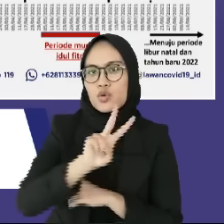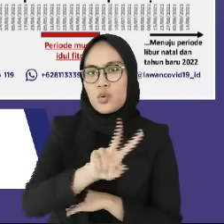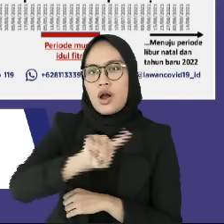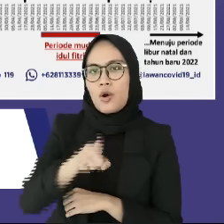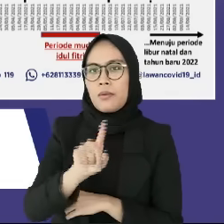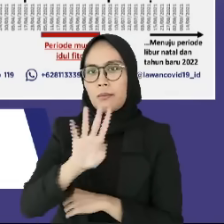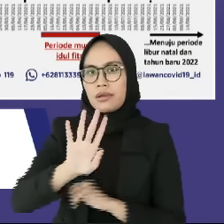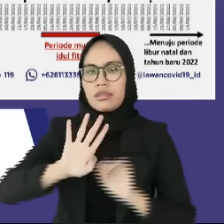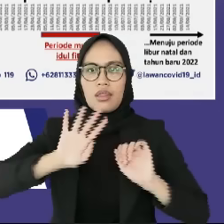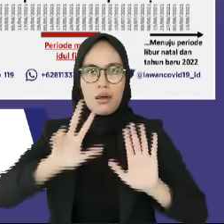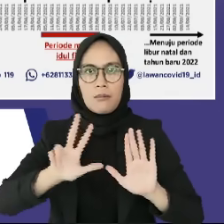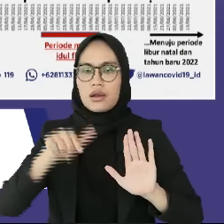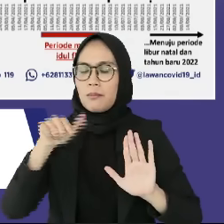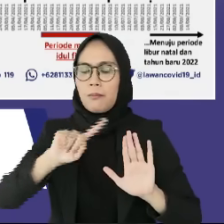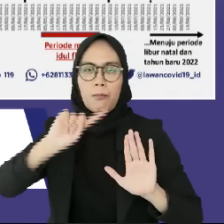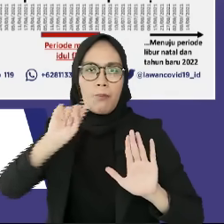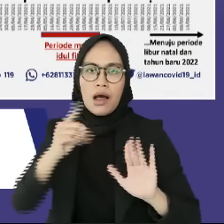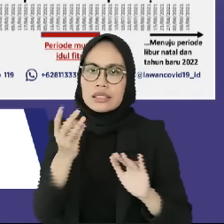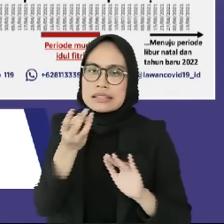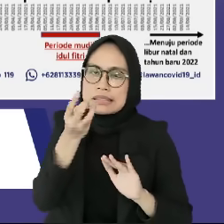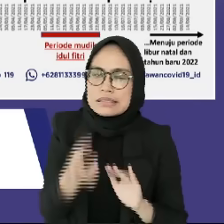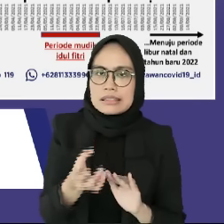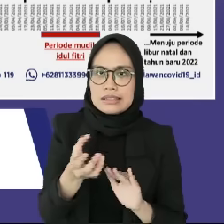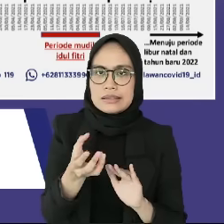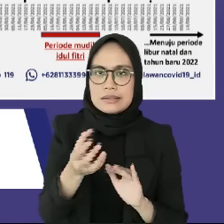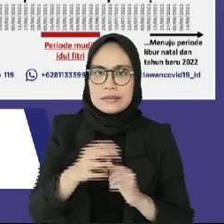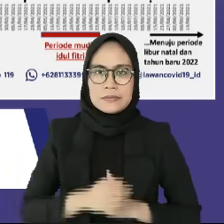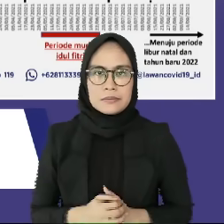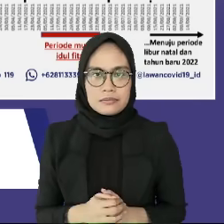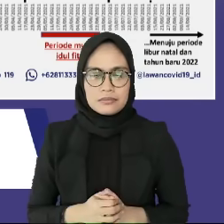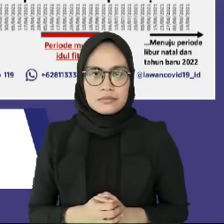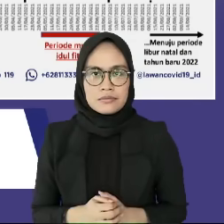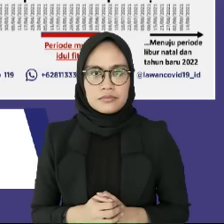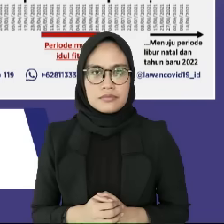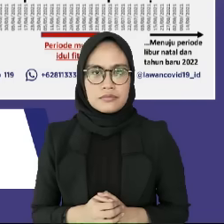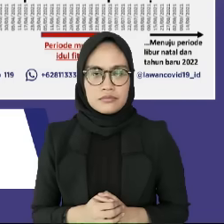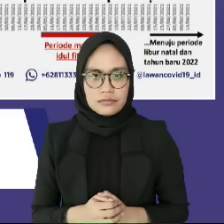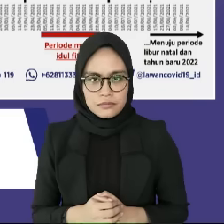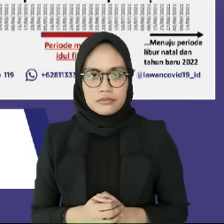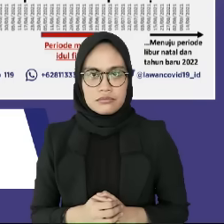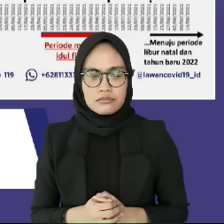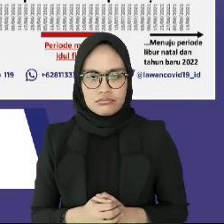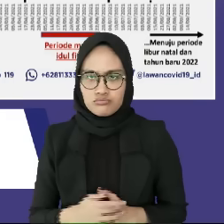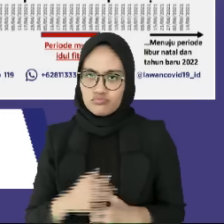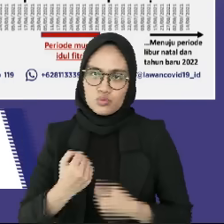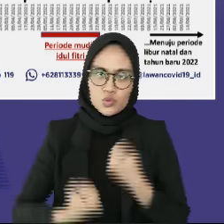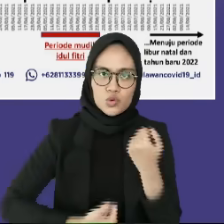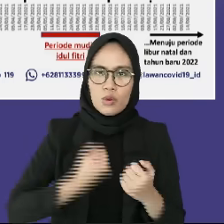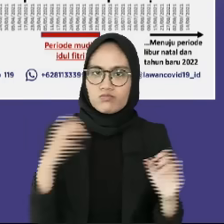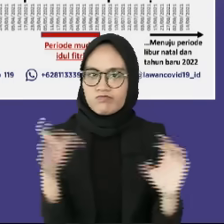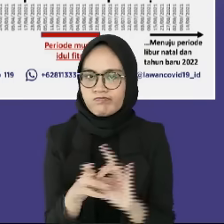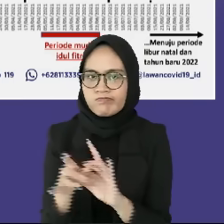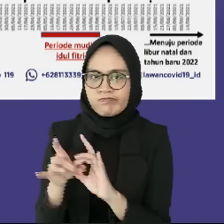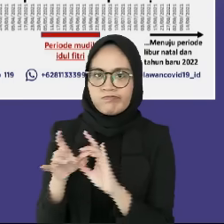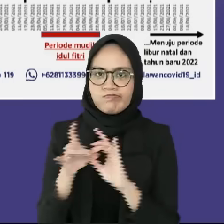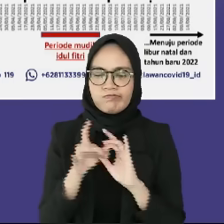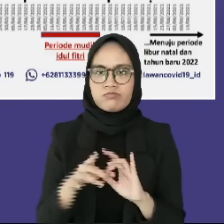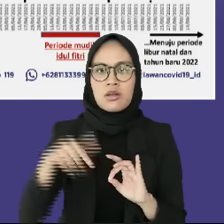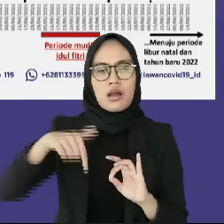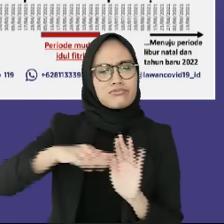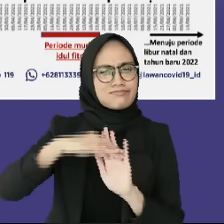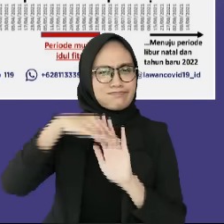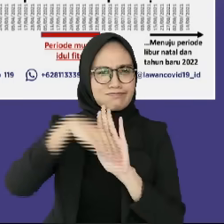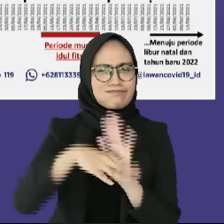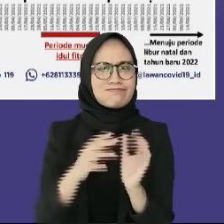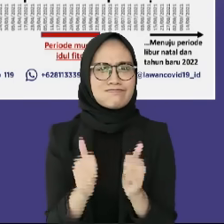pandemi. Dengan segala perbaikan pada berbagai indikator penanganan COVID-19 di Indonesia, dapat dikatakan